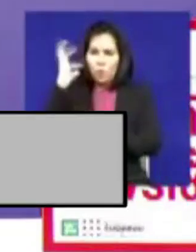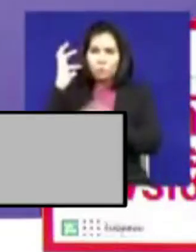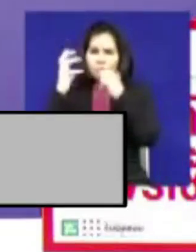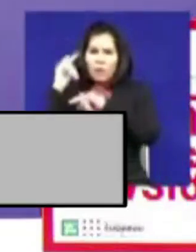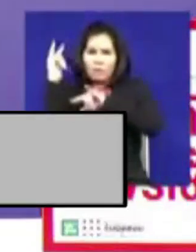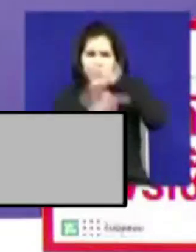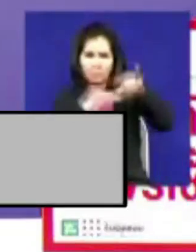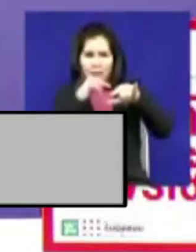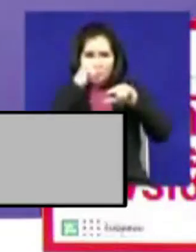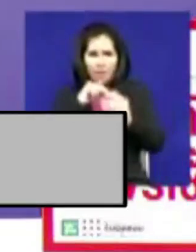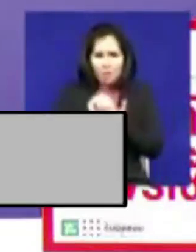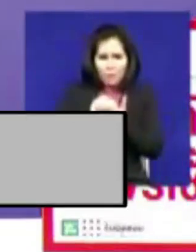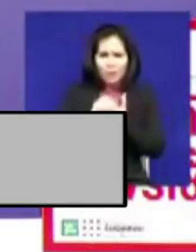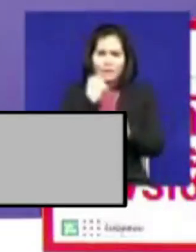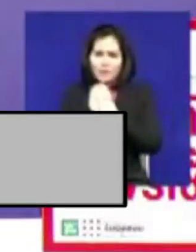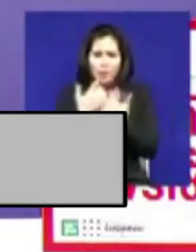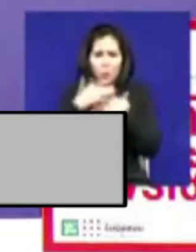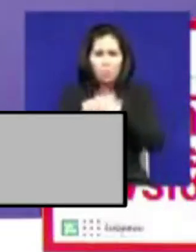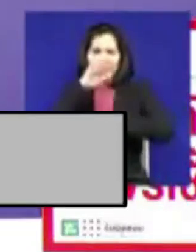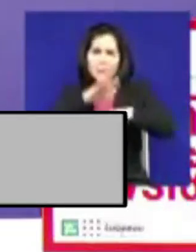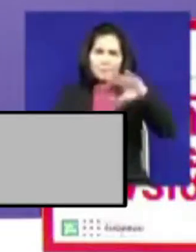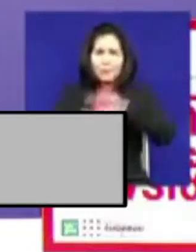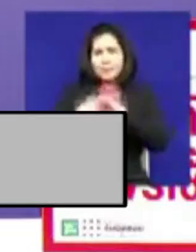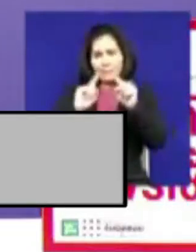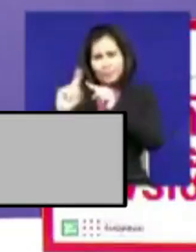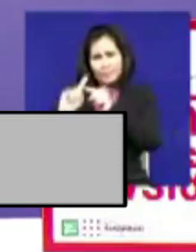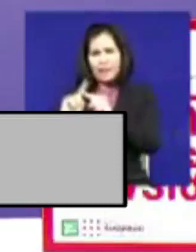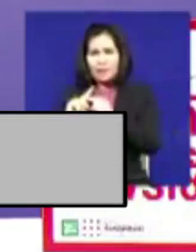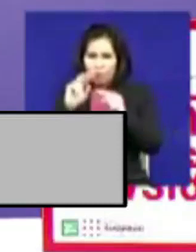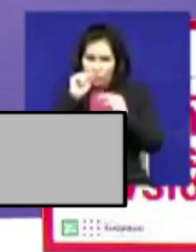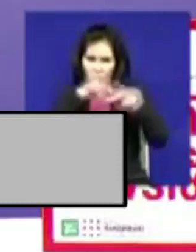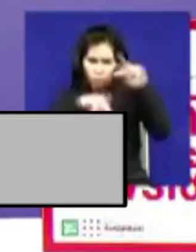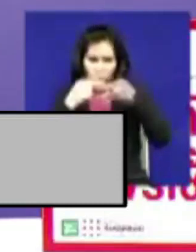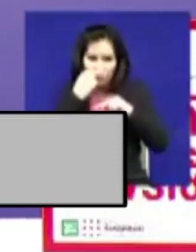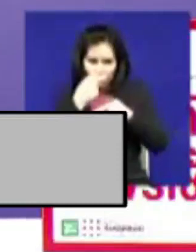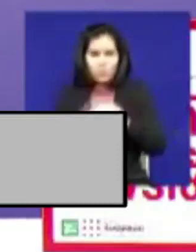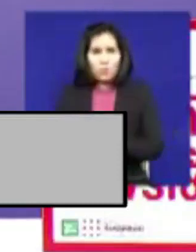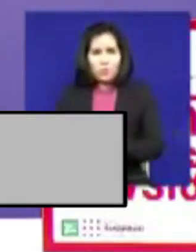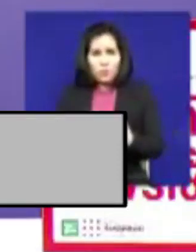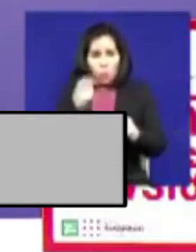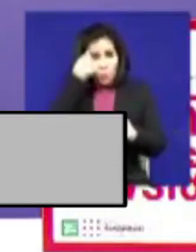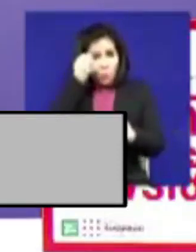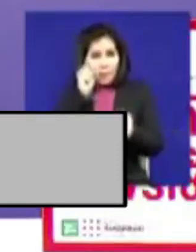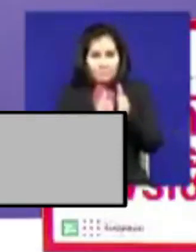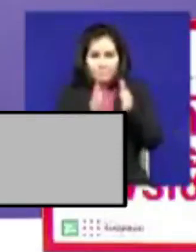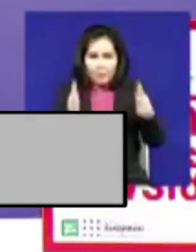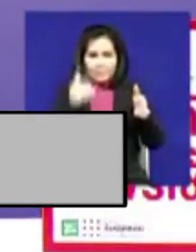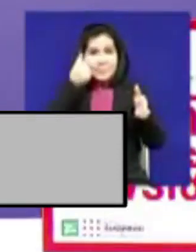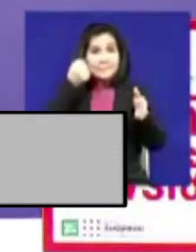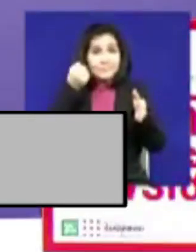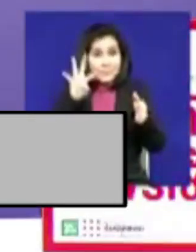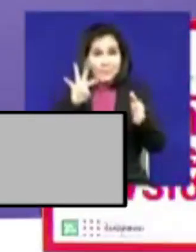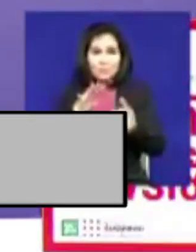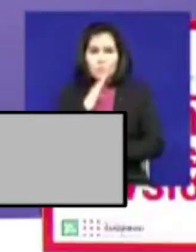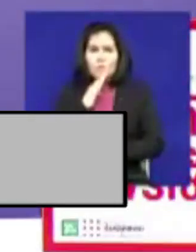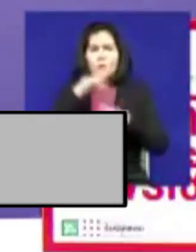นะครับที่เพิ่งเข้ามาอยู่ในประเทศไทยเนี่ยนะครับในระยะช่วงเวลาประมาณ14วันแล้วก็เกิดคนไท